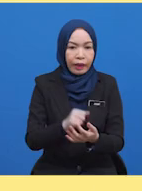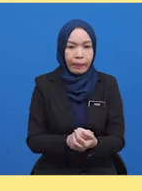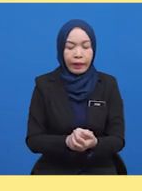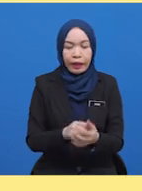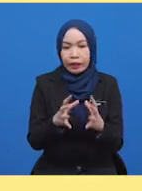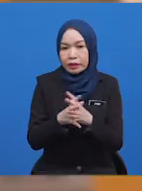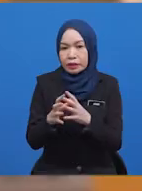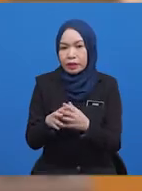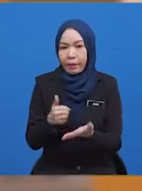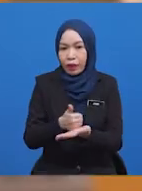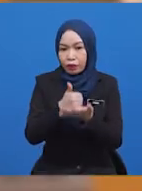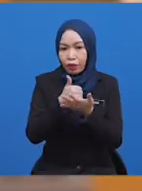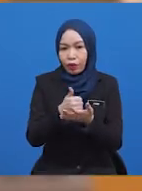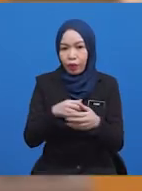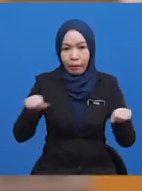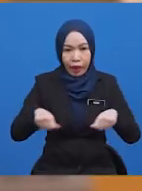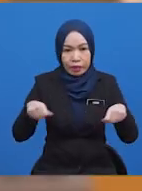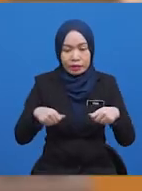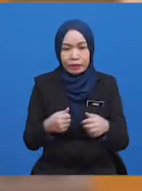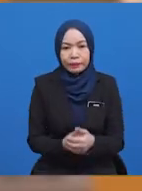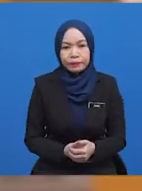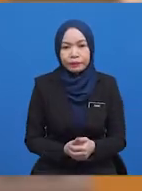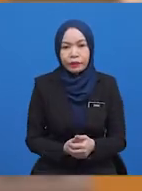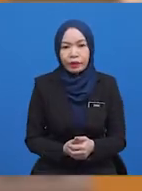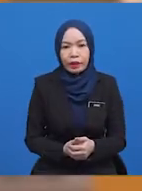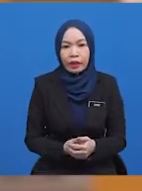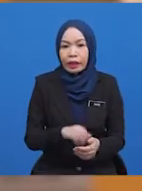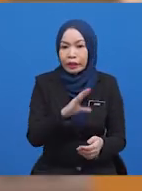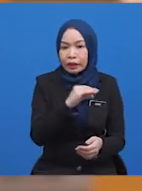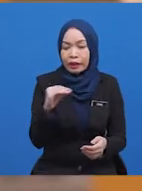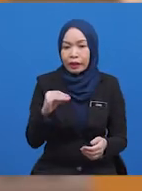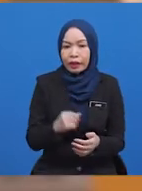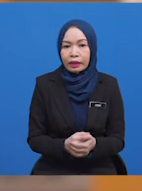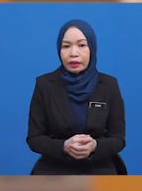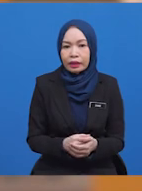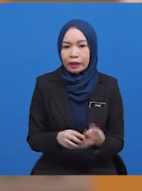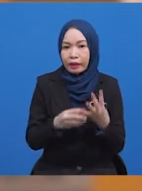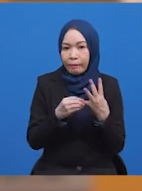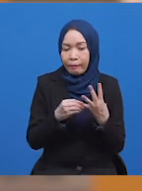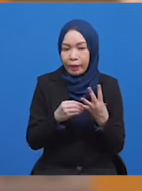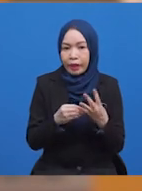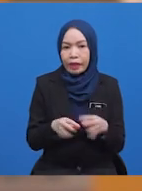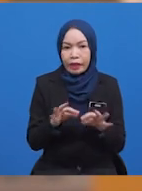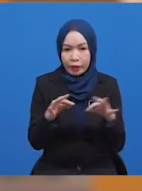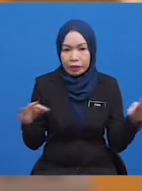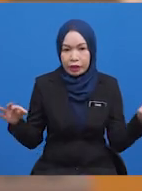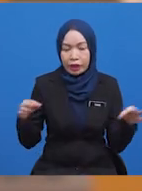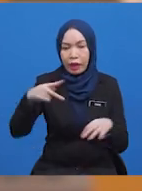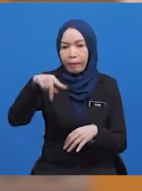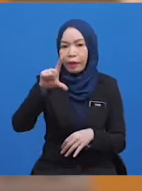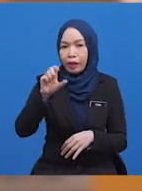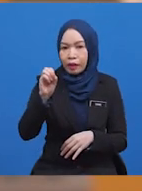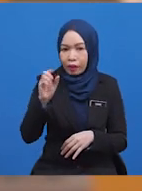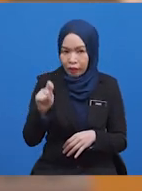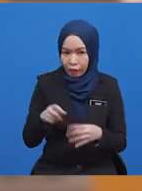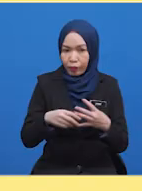tersebut Baiklah murid-murid Mari kita lihat Blood penceritaan bagi cerpen baut karya